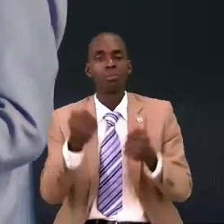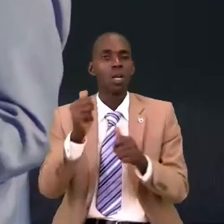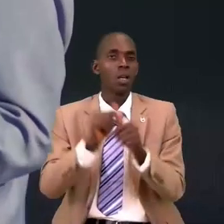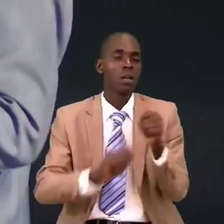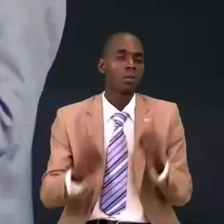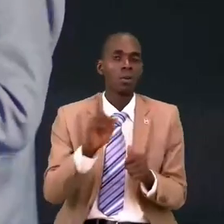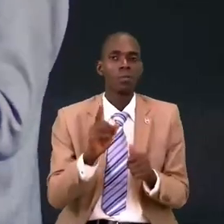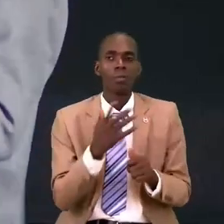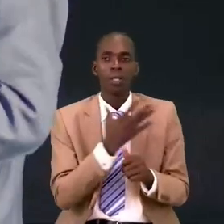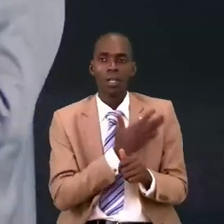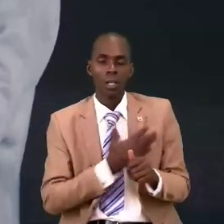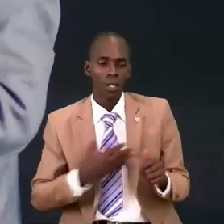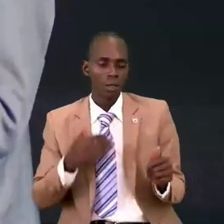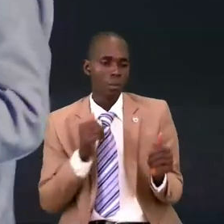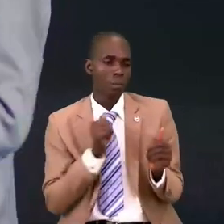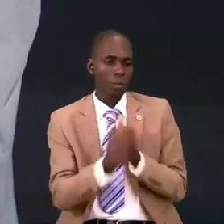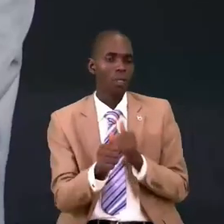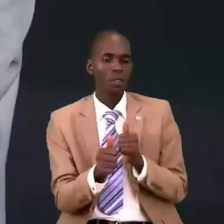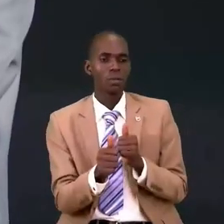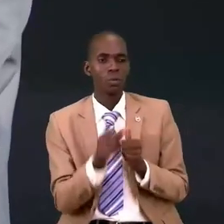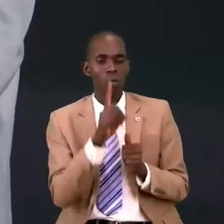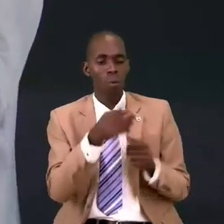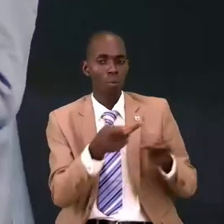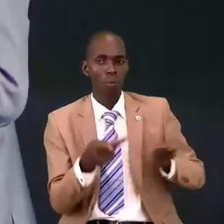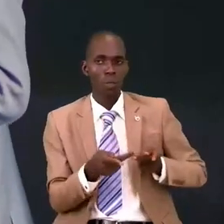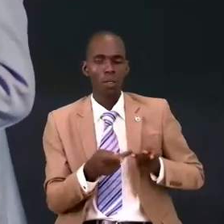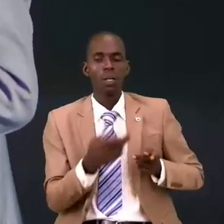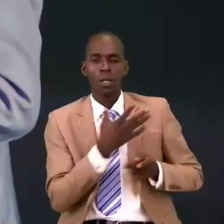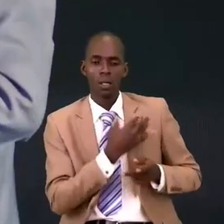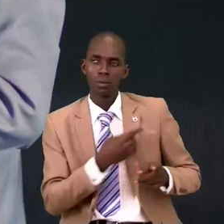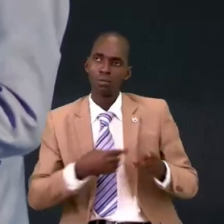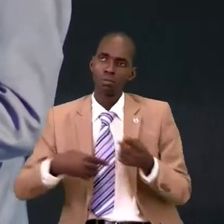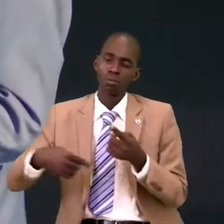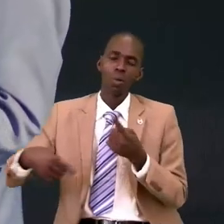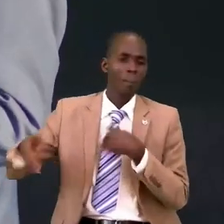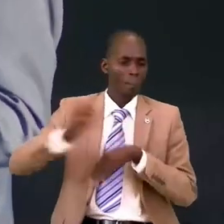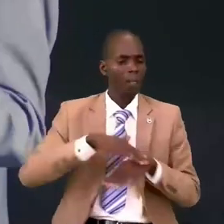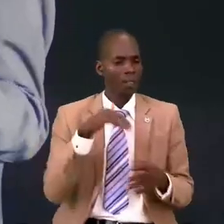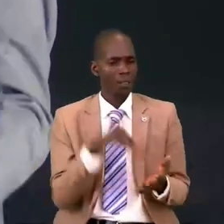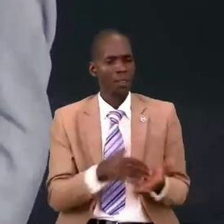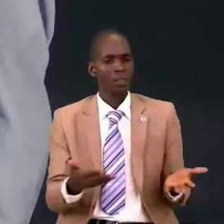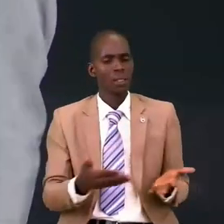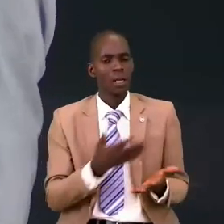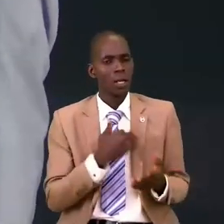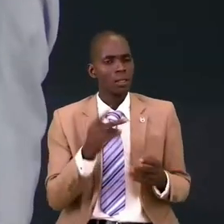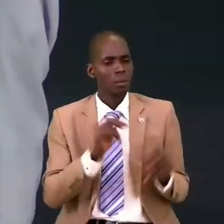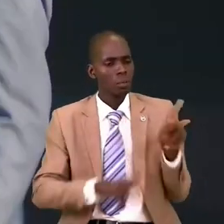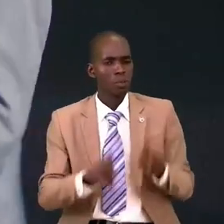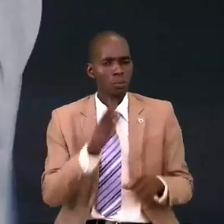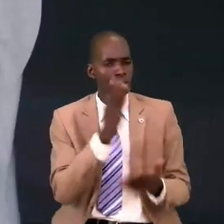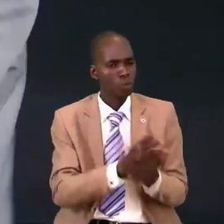l'arrête. On dit, tu as passé ici 10 fois. C'est comme si... Tu continues. Où est-ce que tu vas en